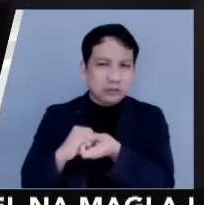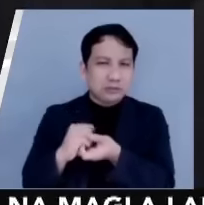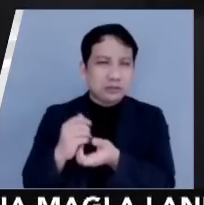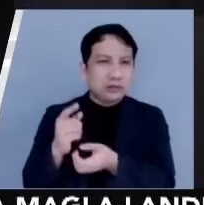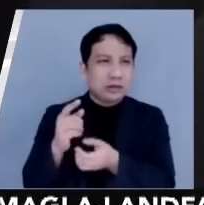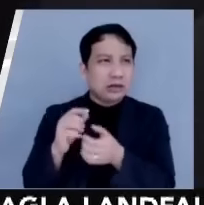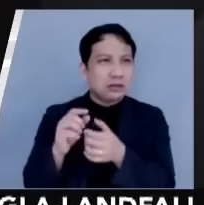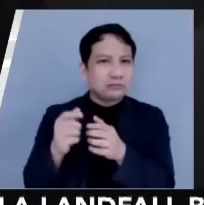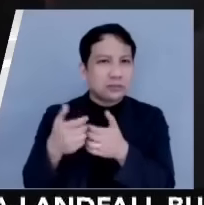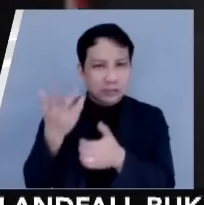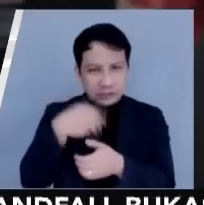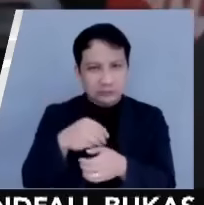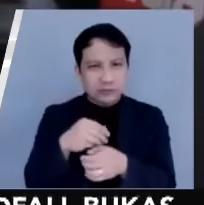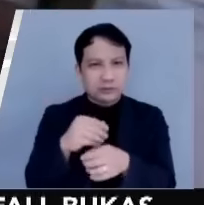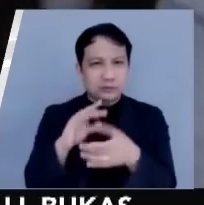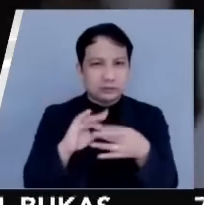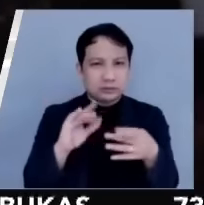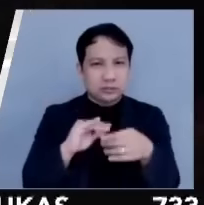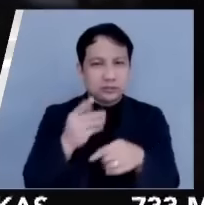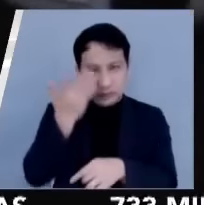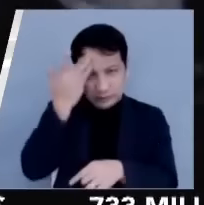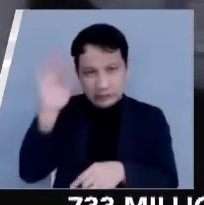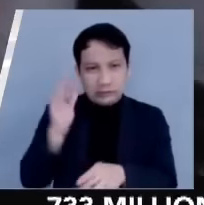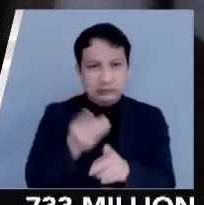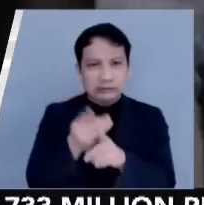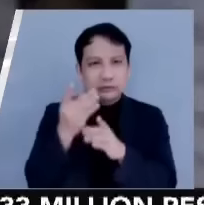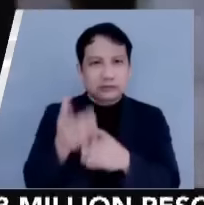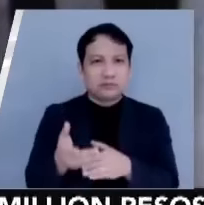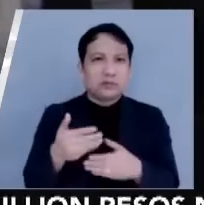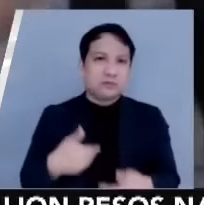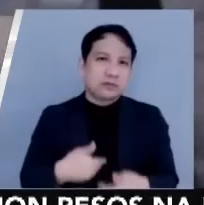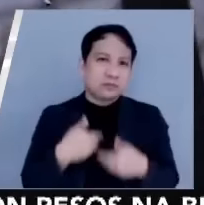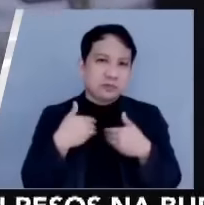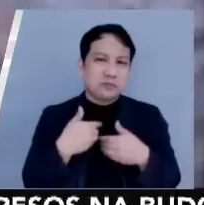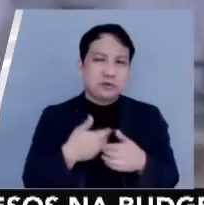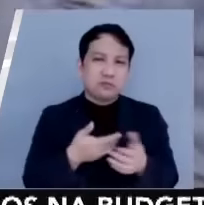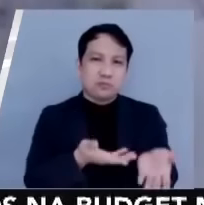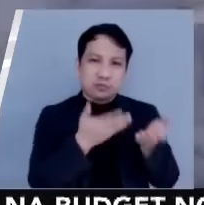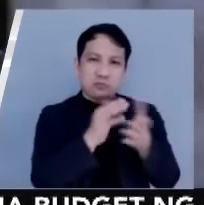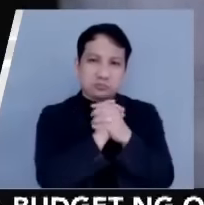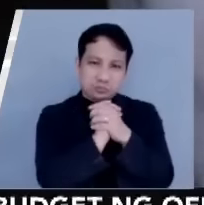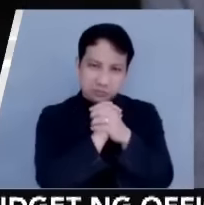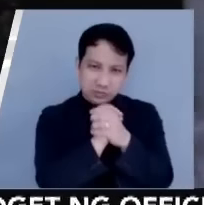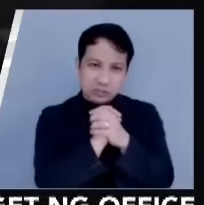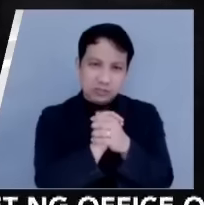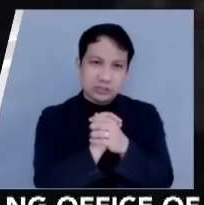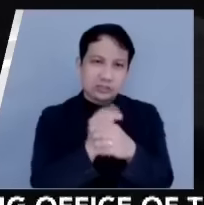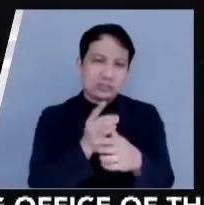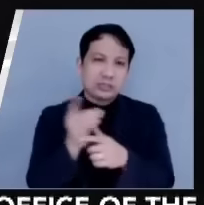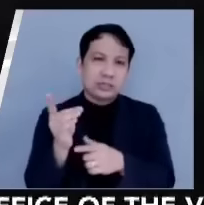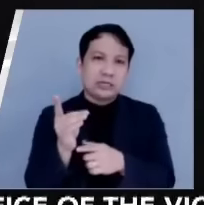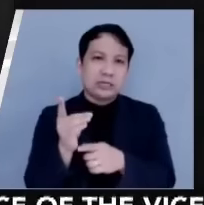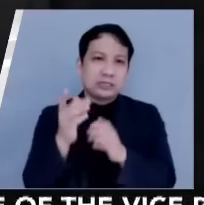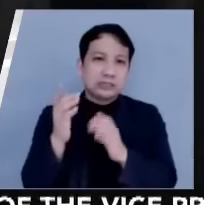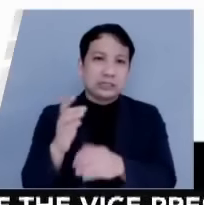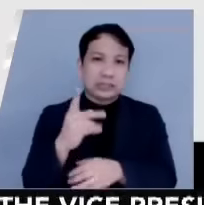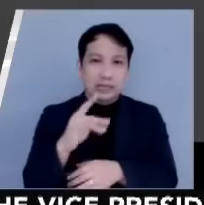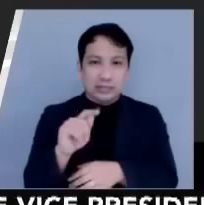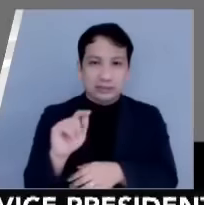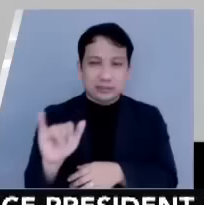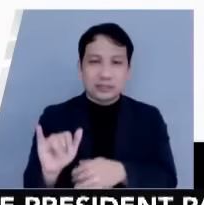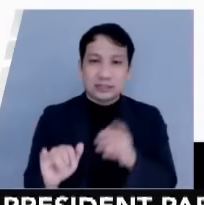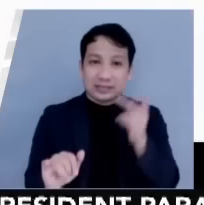cinematography, galing ng director. I'm so proud of them, congratulations kay Direk Cathy and kay Catherine and